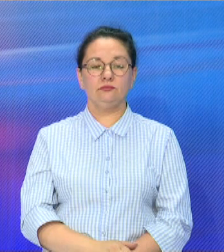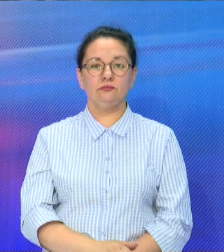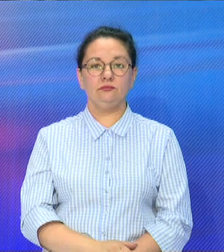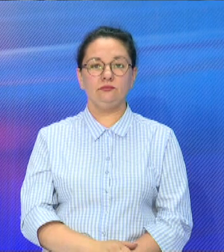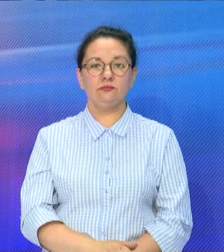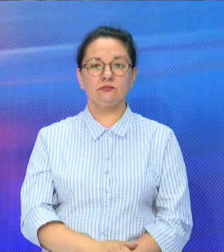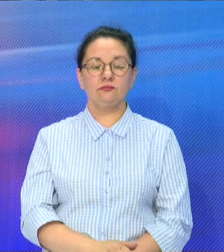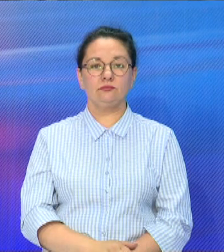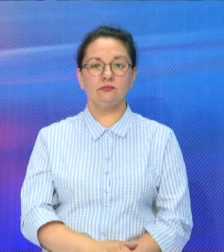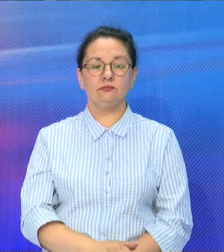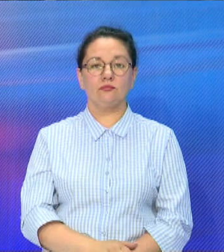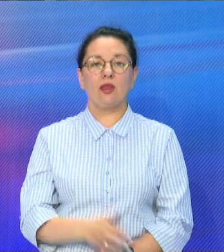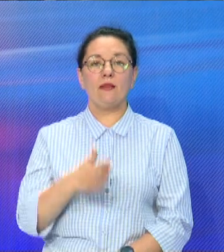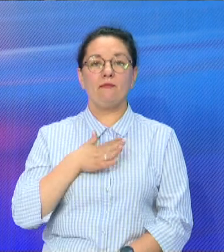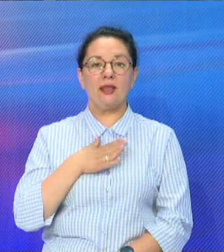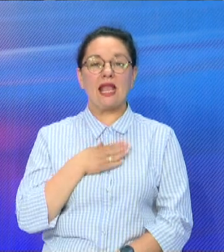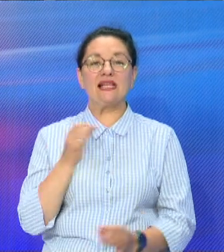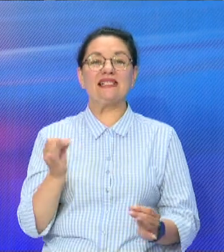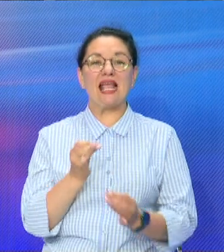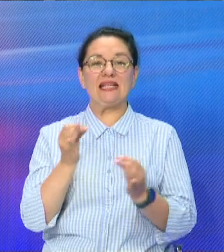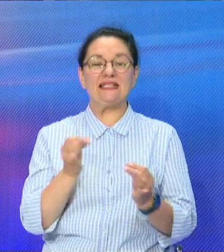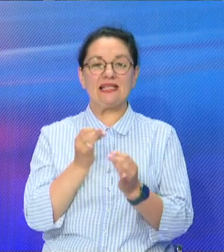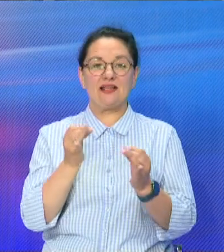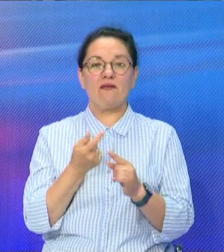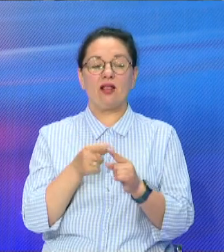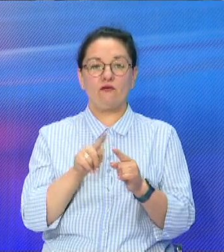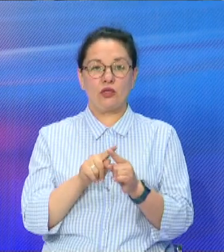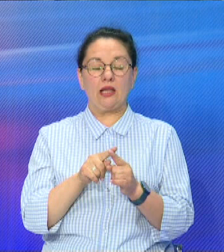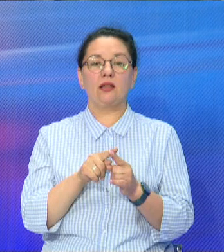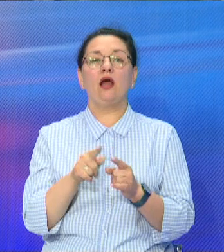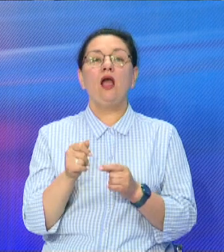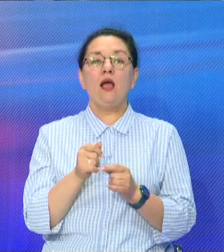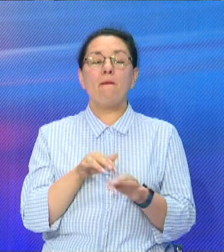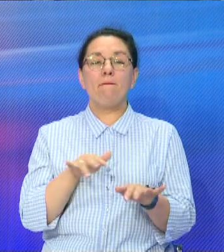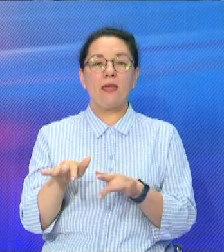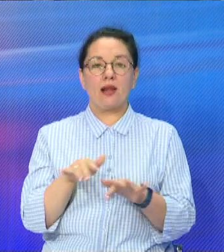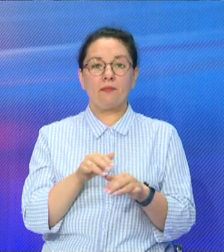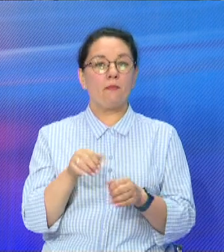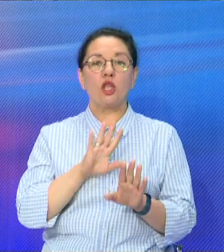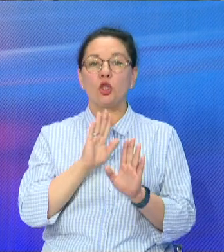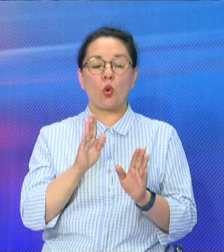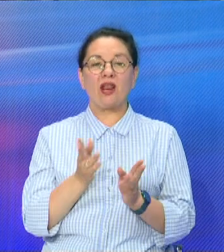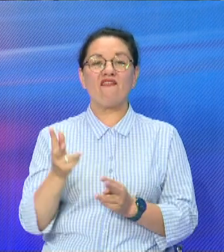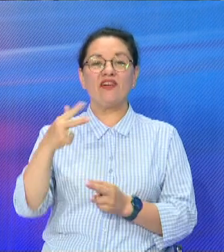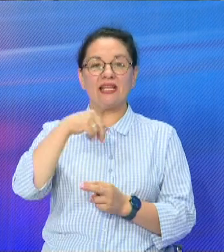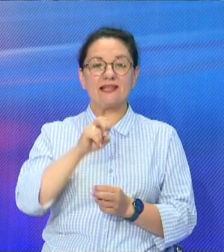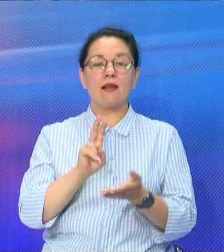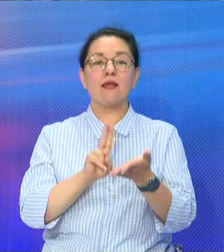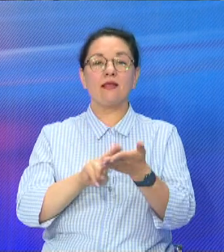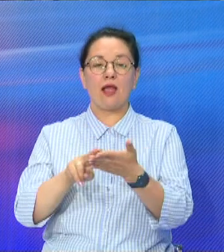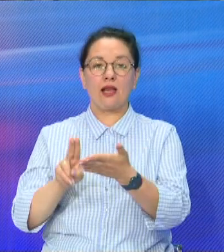нора заинтересовала идея создать службу мы не только вырезали наклеивали на придумывали различные